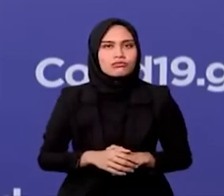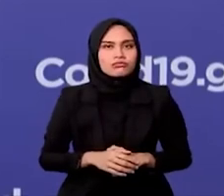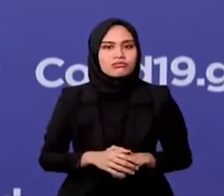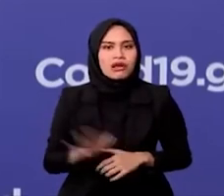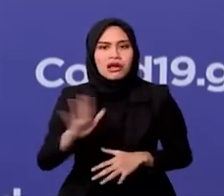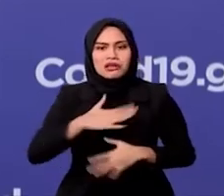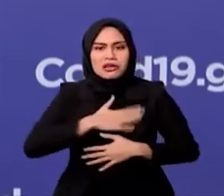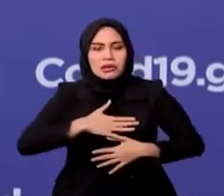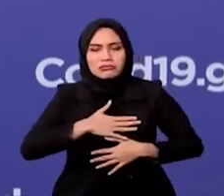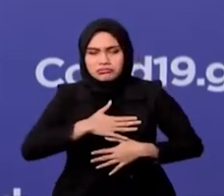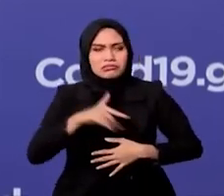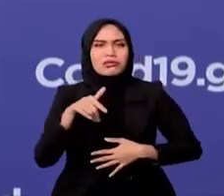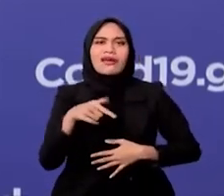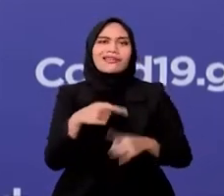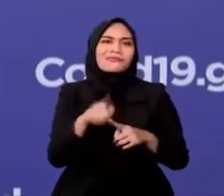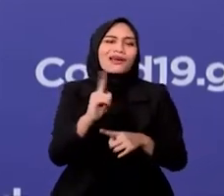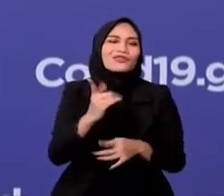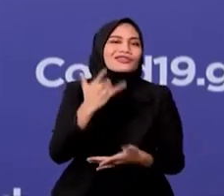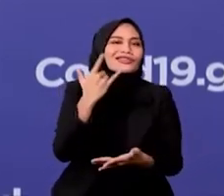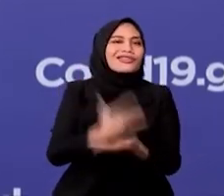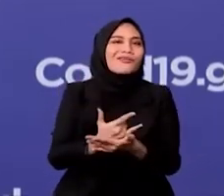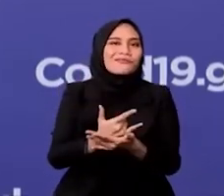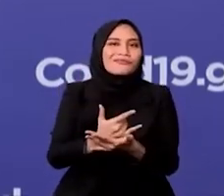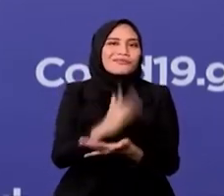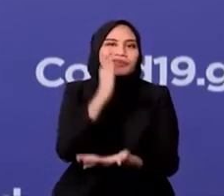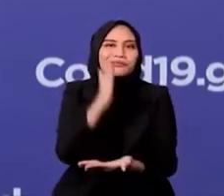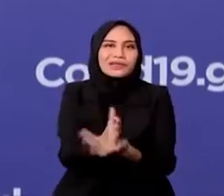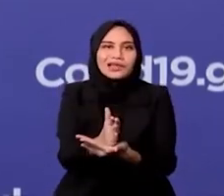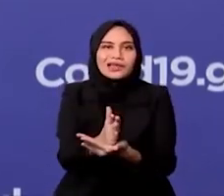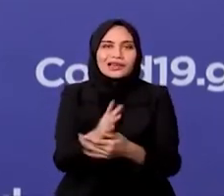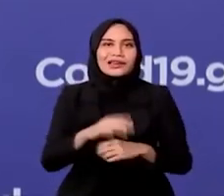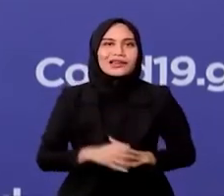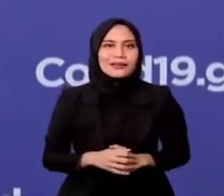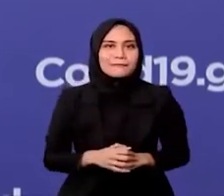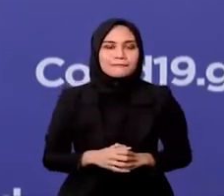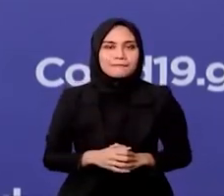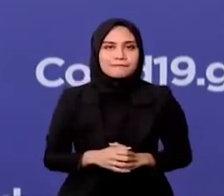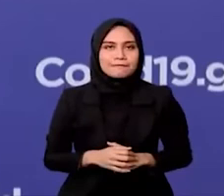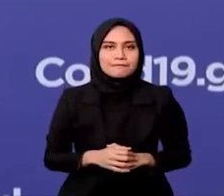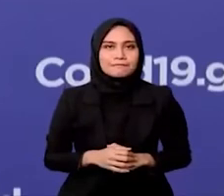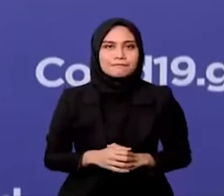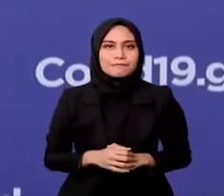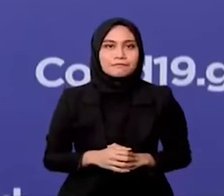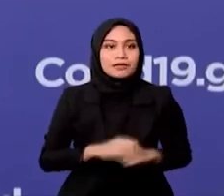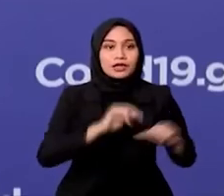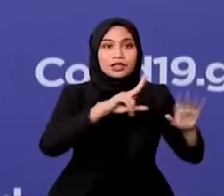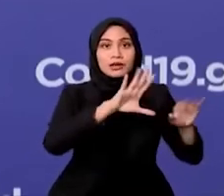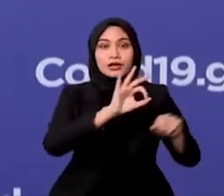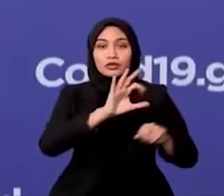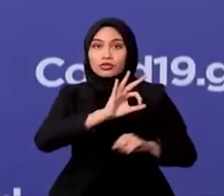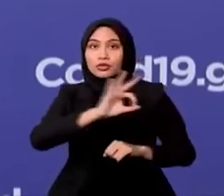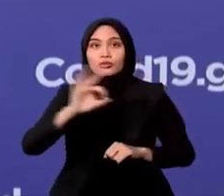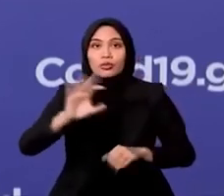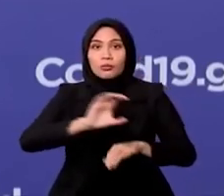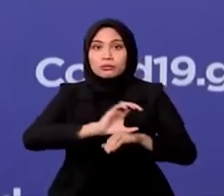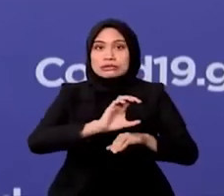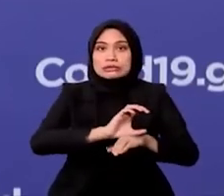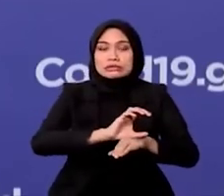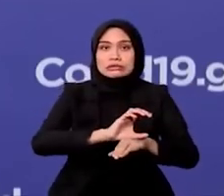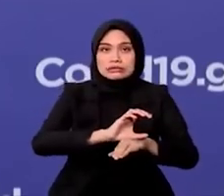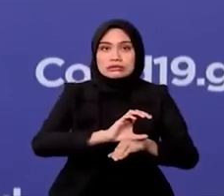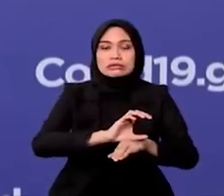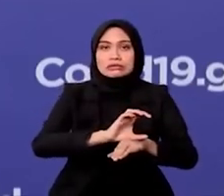ketidaknyamanan dan sebagainya tapi Tuhan mutlak dilakukan 800.000 mesjid di